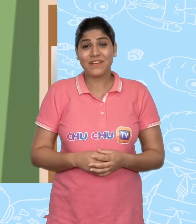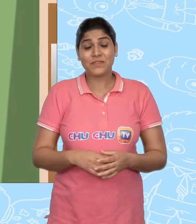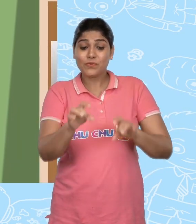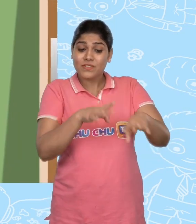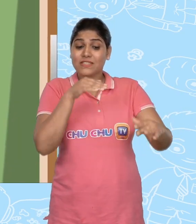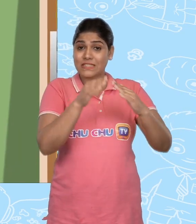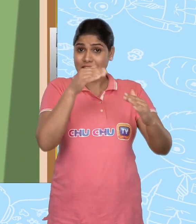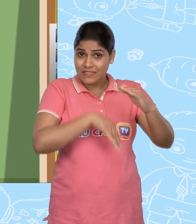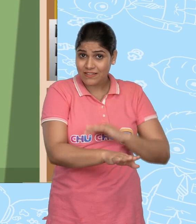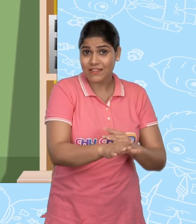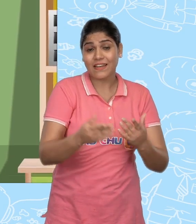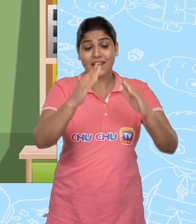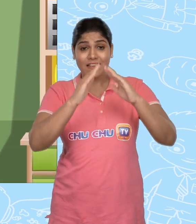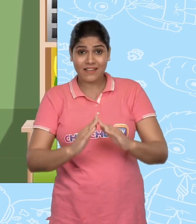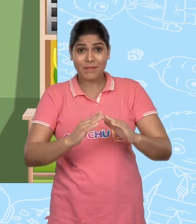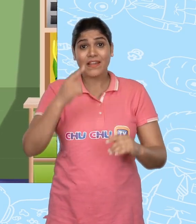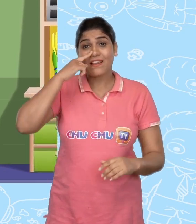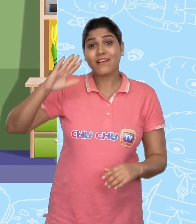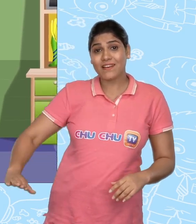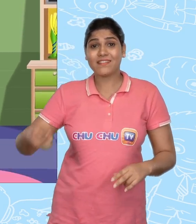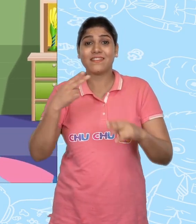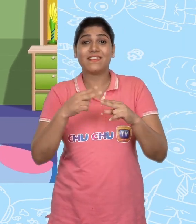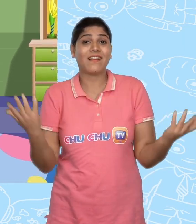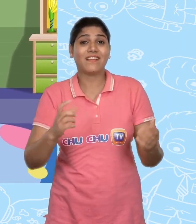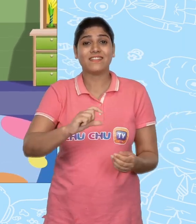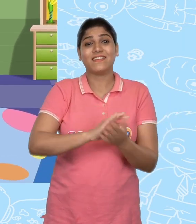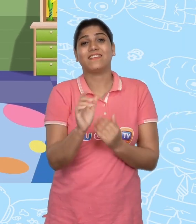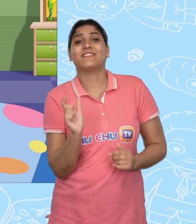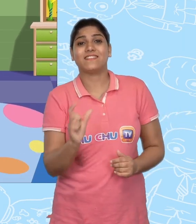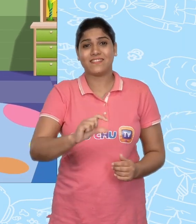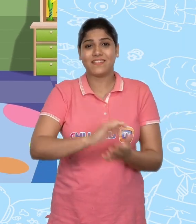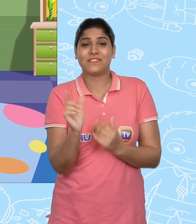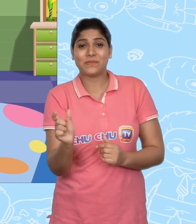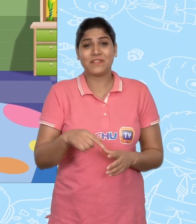उसी शहर के एक घर में चूचू नाम की एक लड़की रहा करती थी।